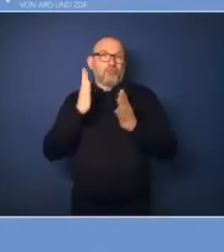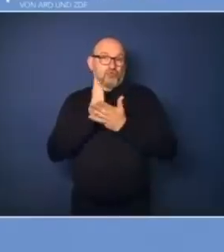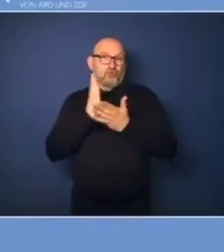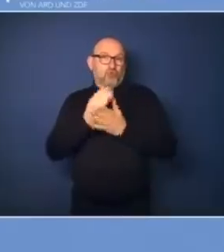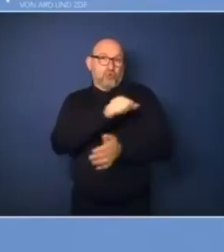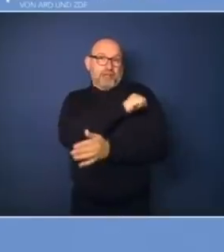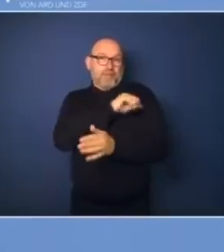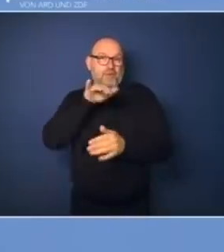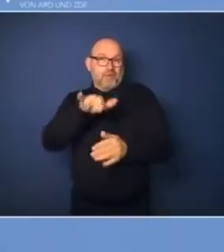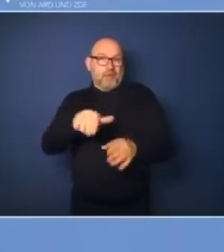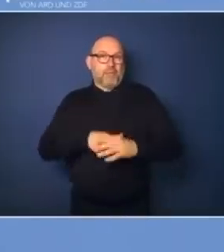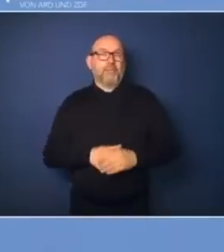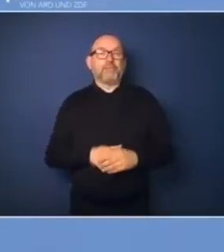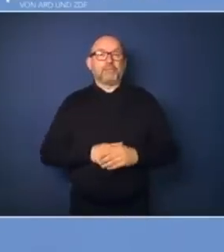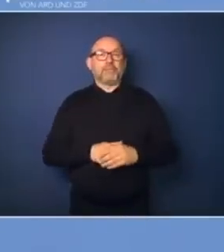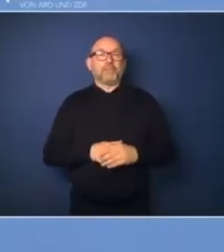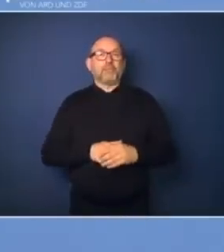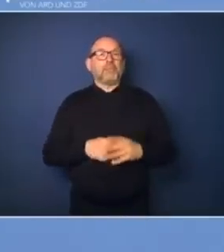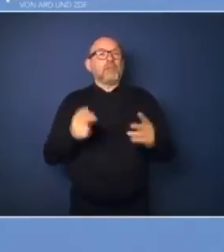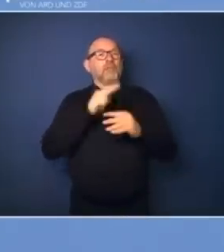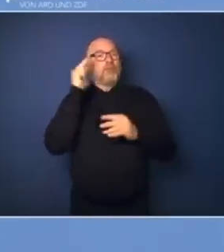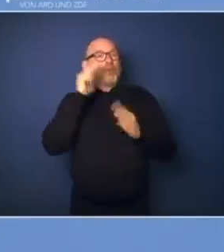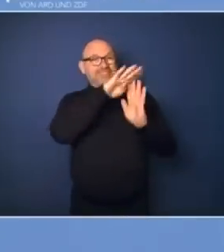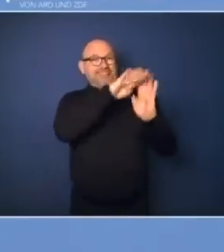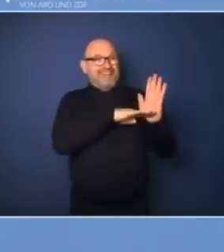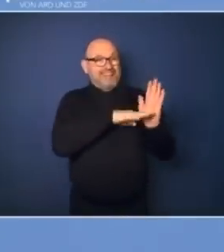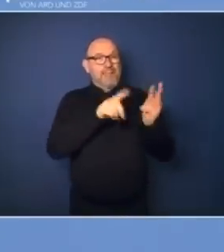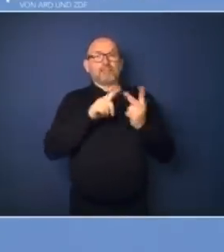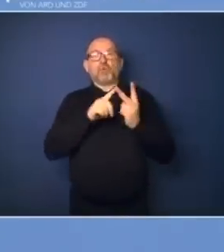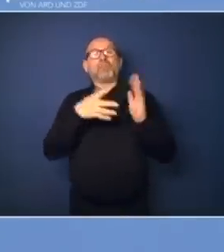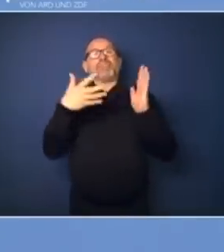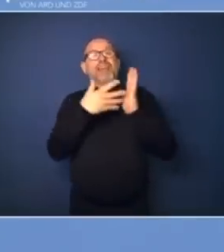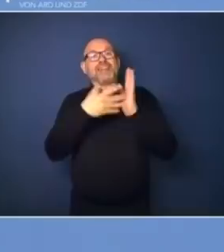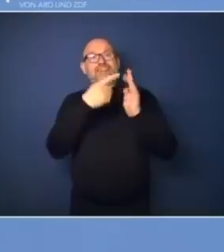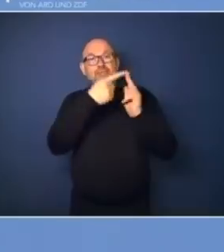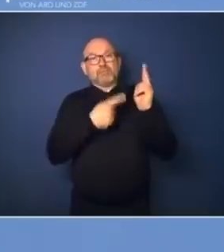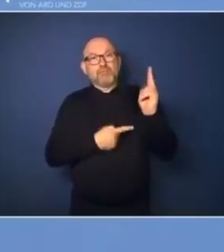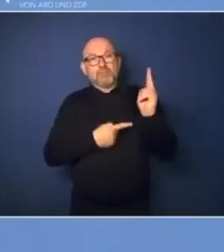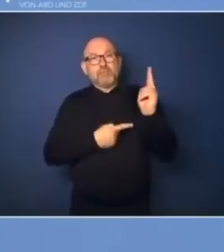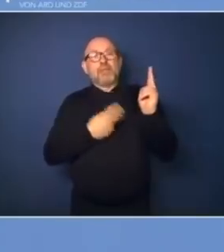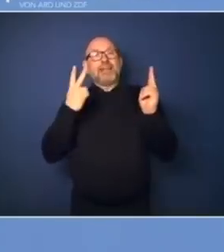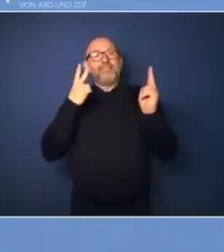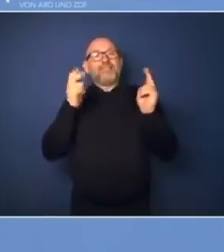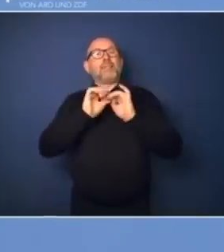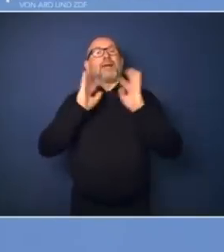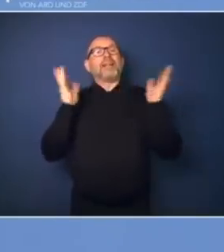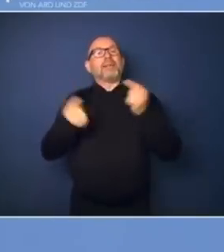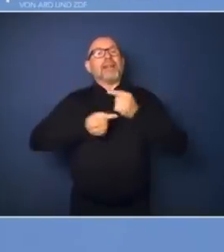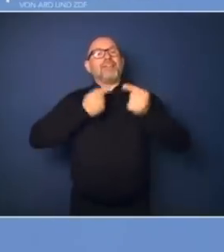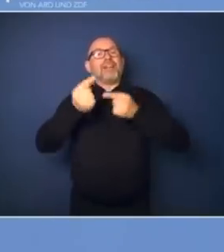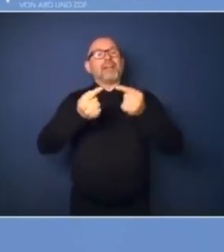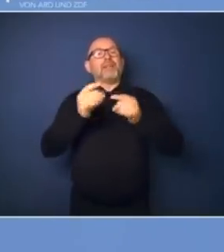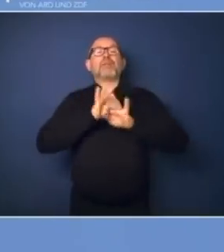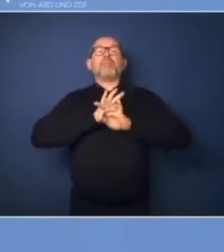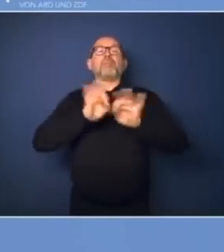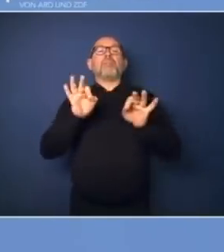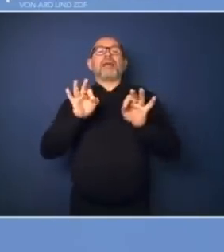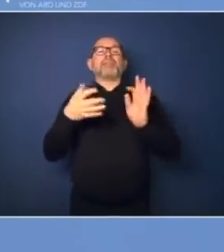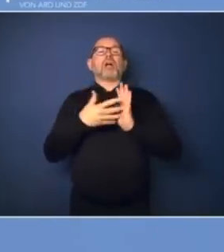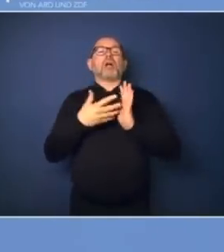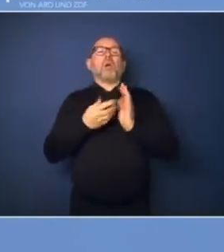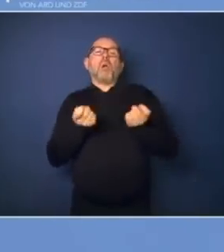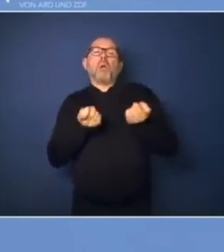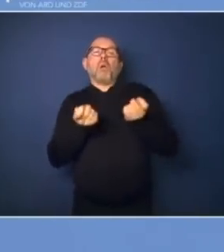Und wie immer habe ich etwas vergessen, diesmal sogar fast das Wichtigste, denn Merkel stimmt uns, wenn auch durch die Blume, auf einen neuen